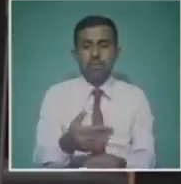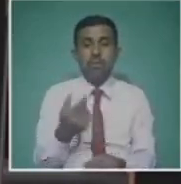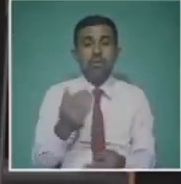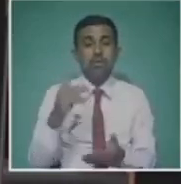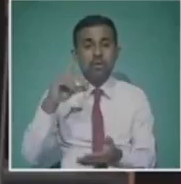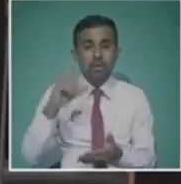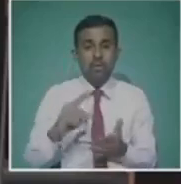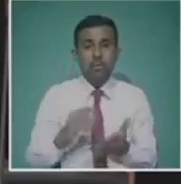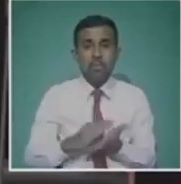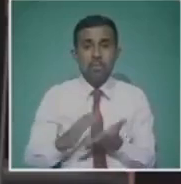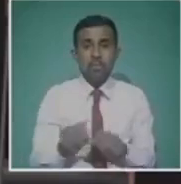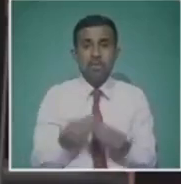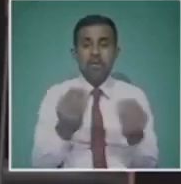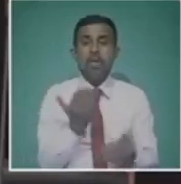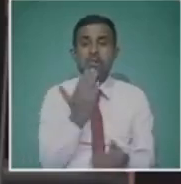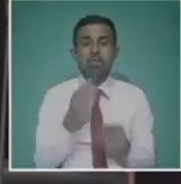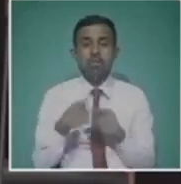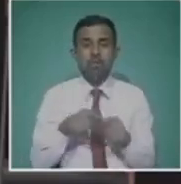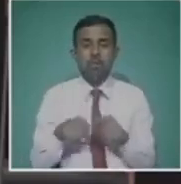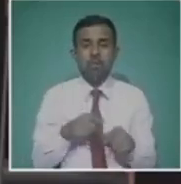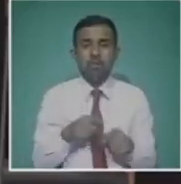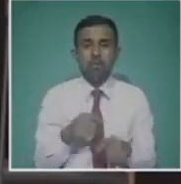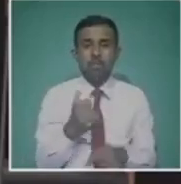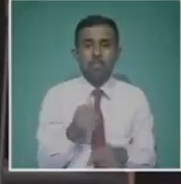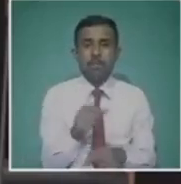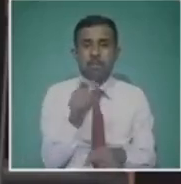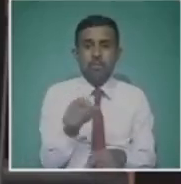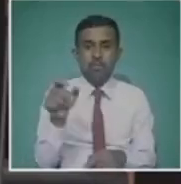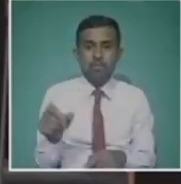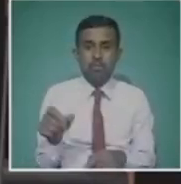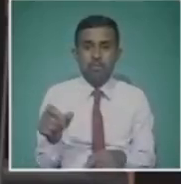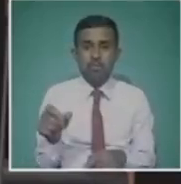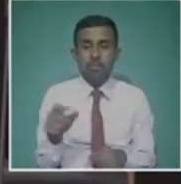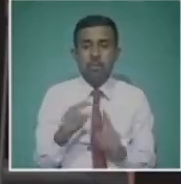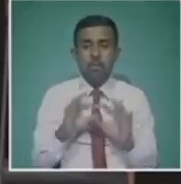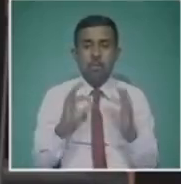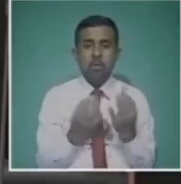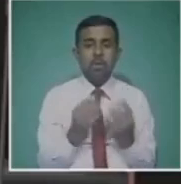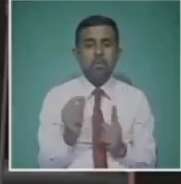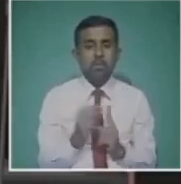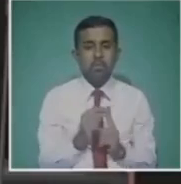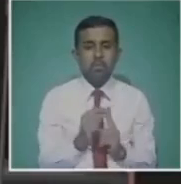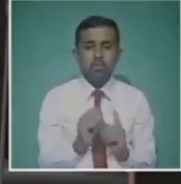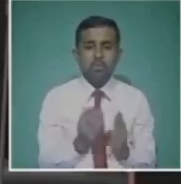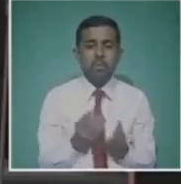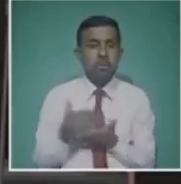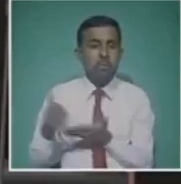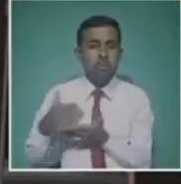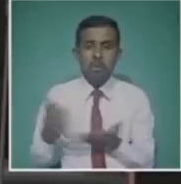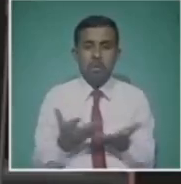සහනදායක කොමයක් උන ඇමරිකාවේ වාගේ සමහර අයට පවුලේ දුප්පත්කම නිසා ගෙවන්න බැරි